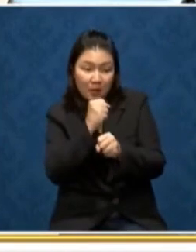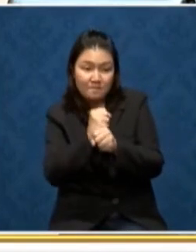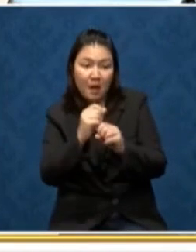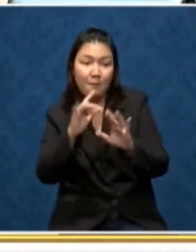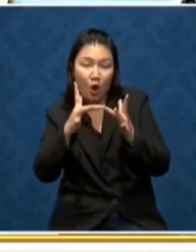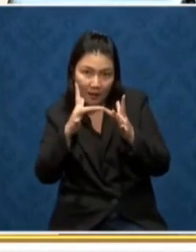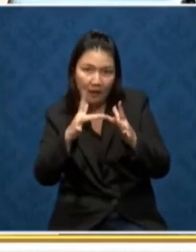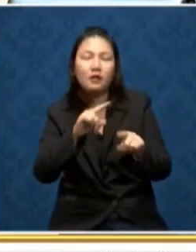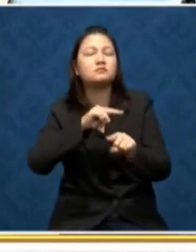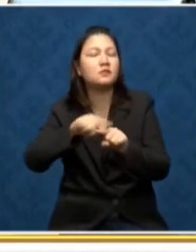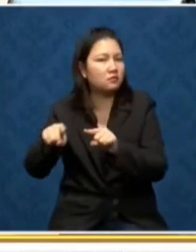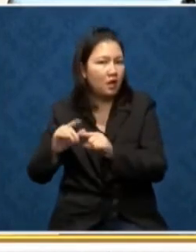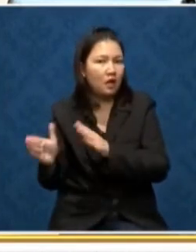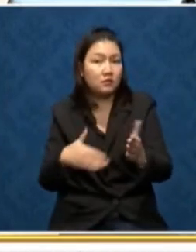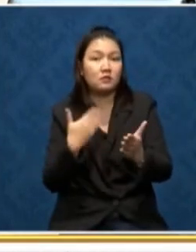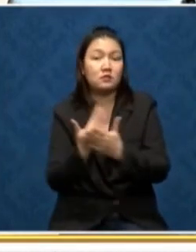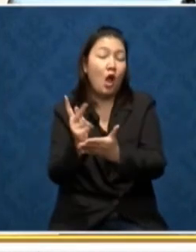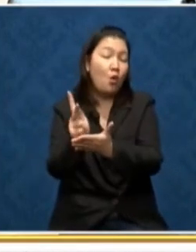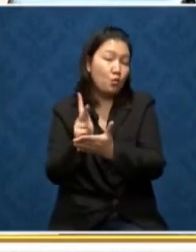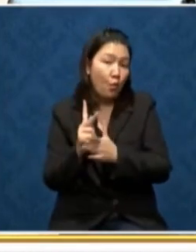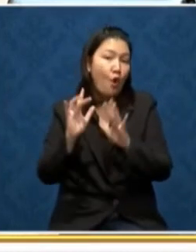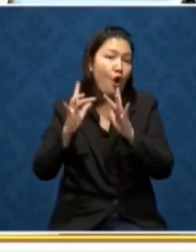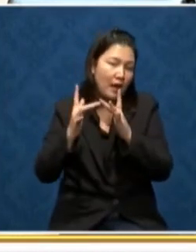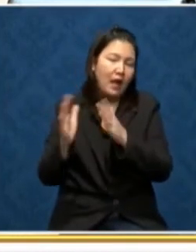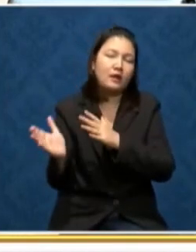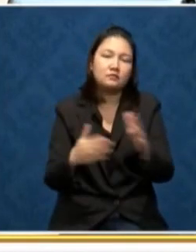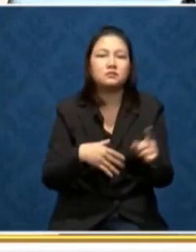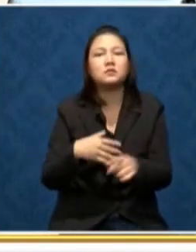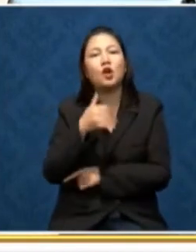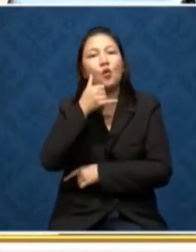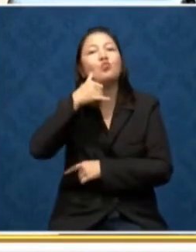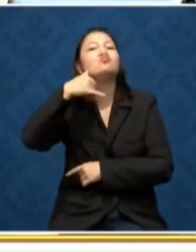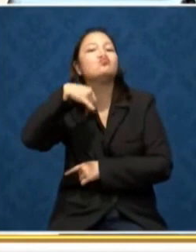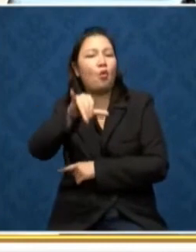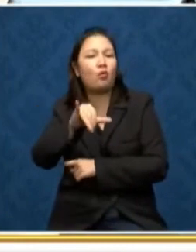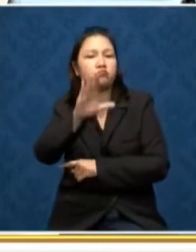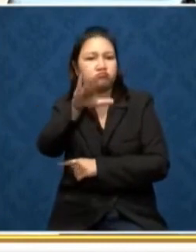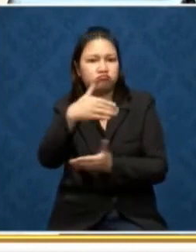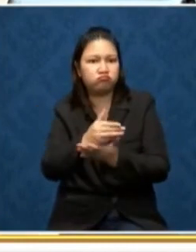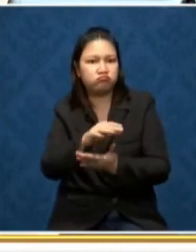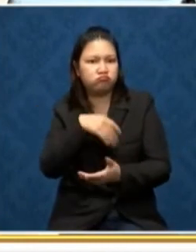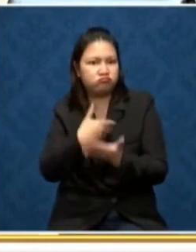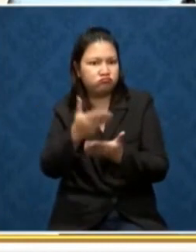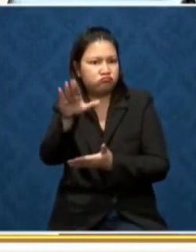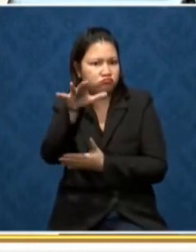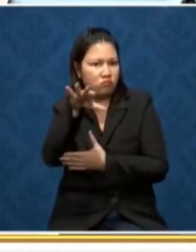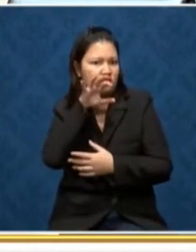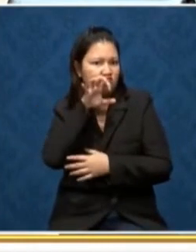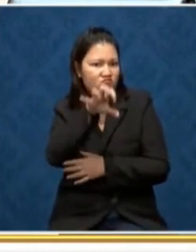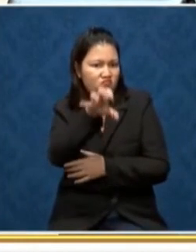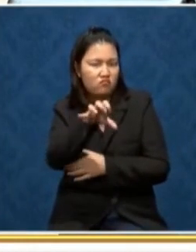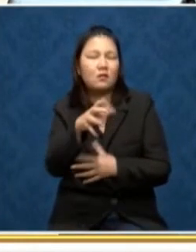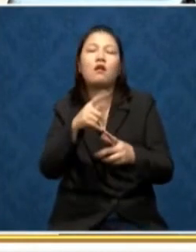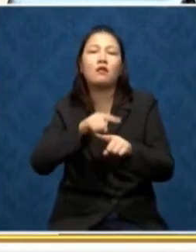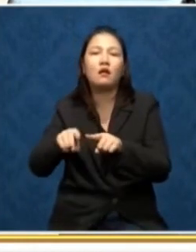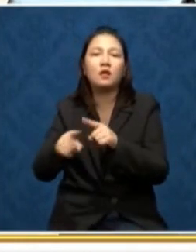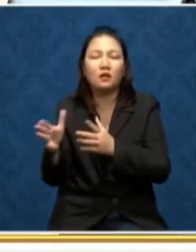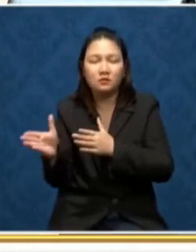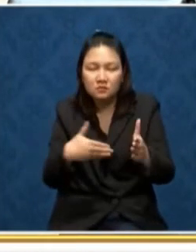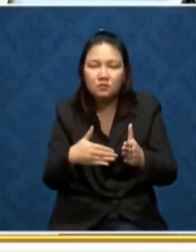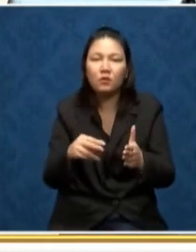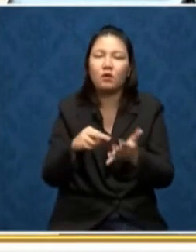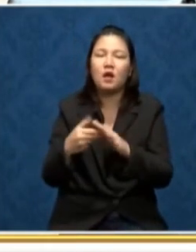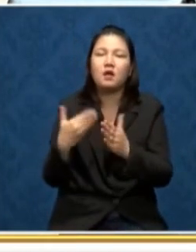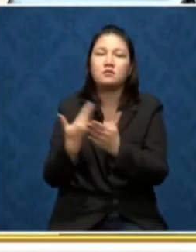ออนไนมีการหลอกให้กู้เงิน มีแ้งคอร์เซนเทอร์ คมคู่ให้เกิดความหวดกลัวมีการหลอกให้ลงทุน